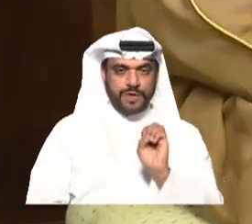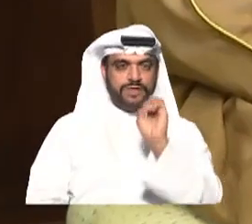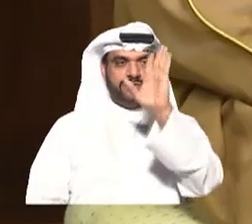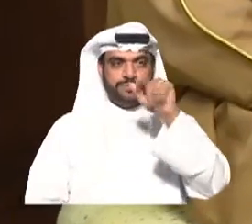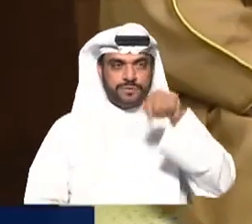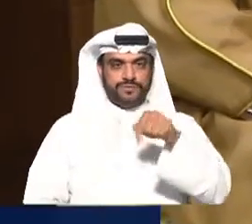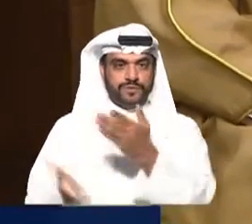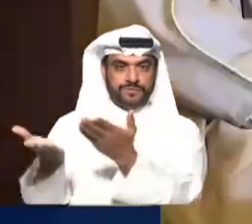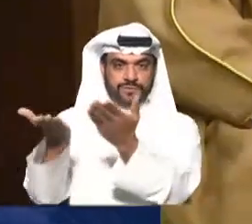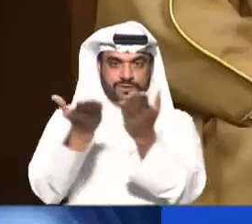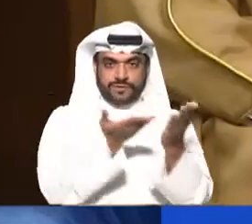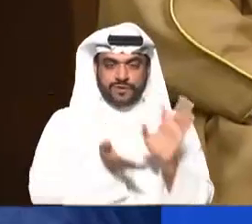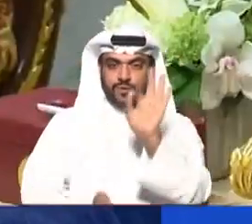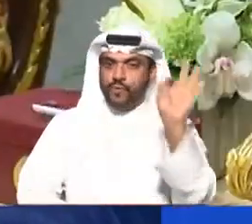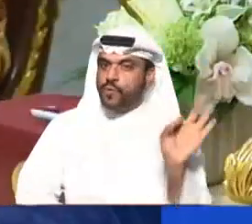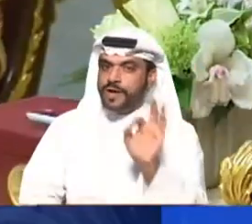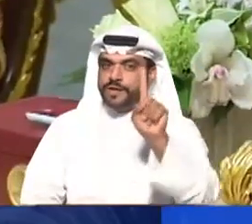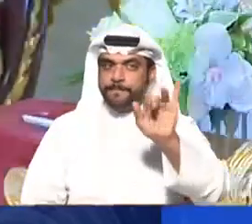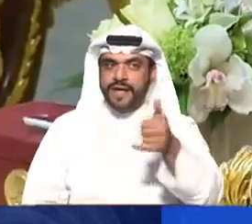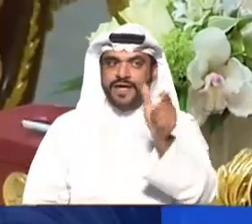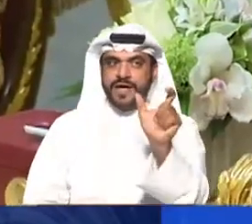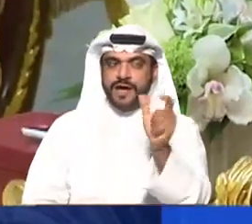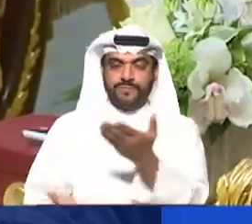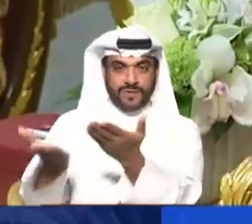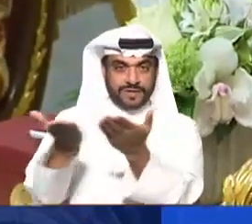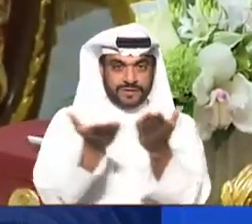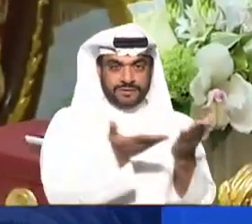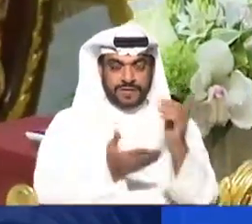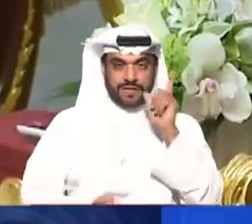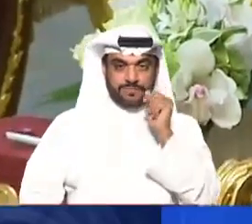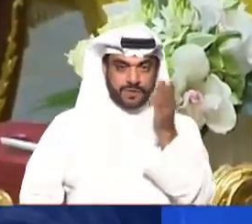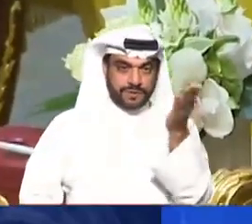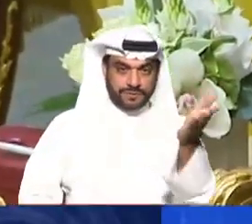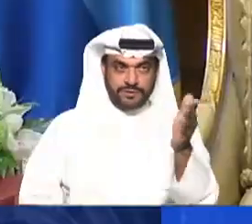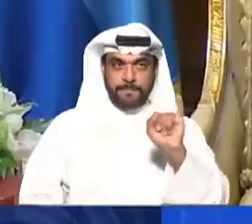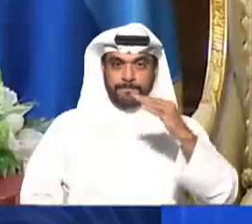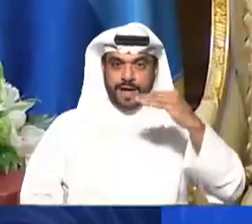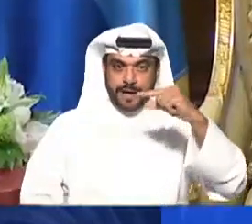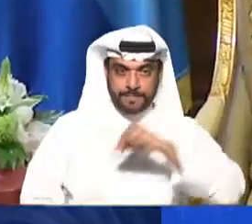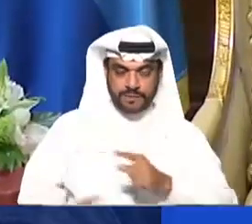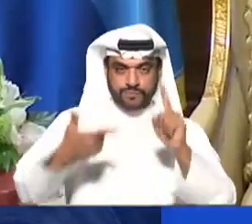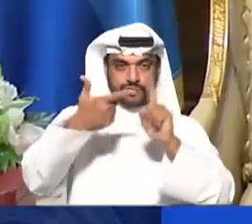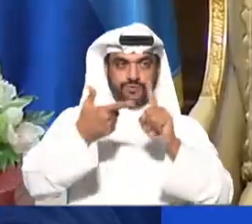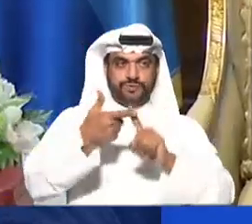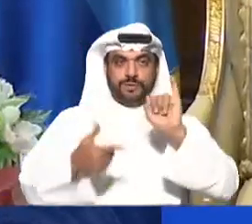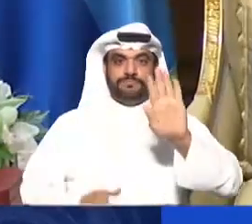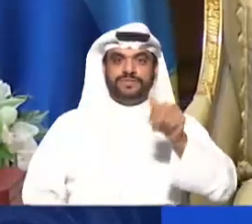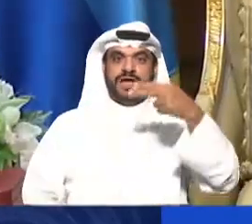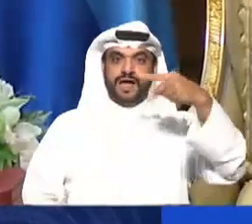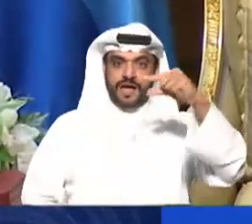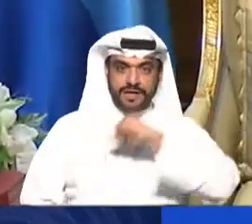ورعاه بقصر بيان صباح اليوم كلا من السيد محمد عبد الله العليم والسيد مساعد عادل